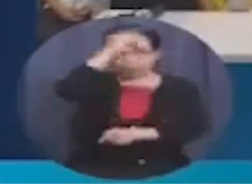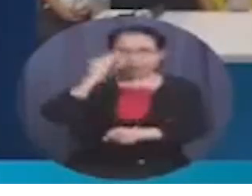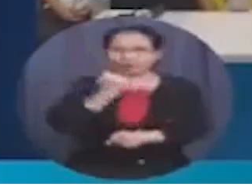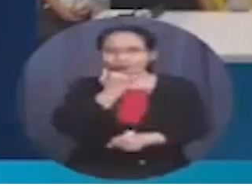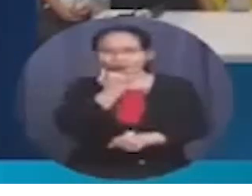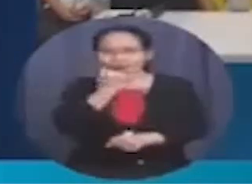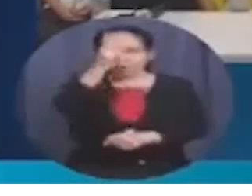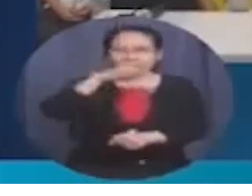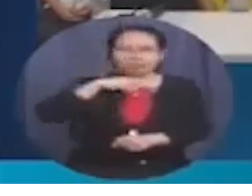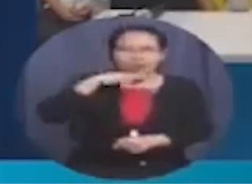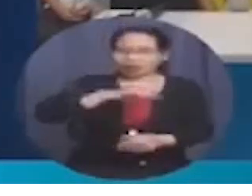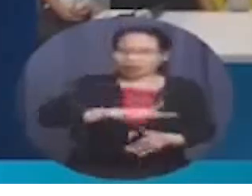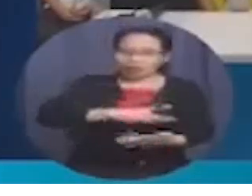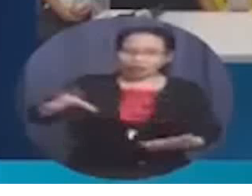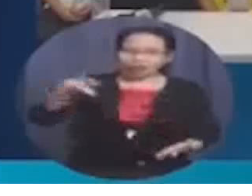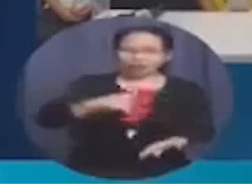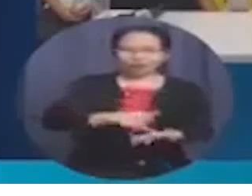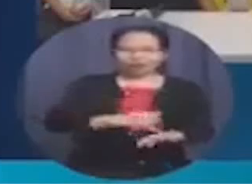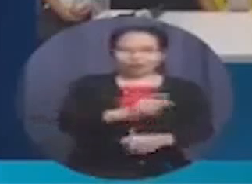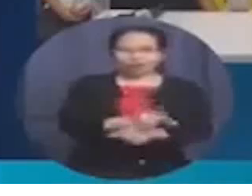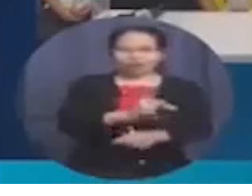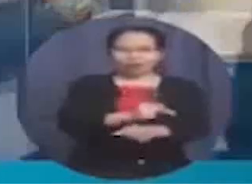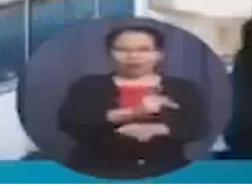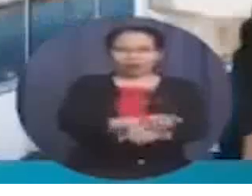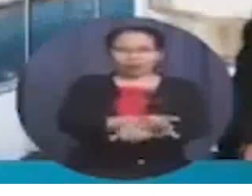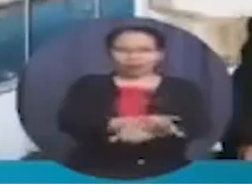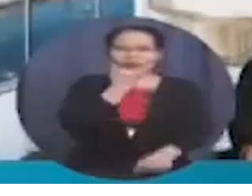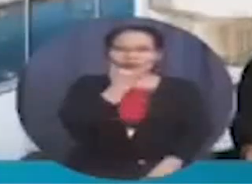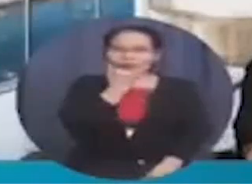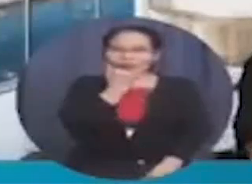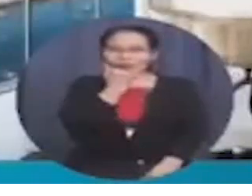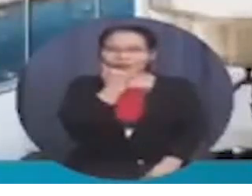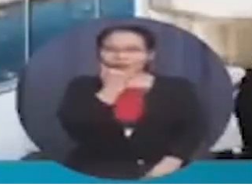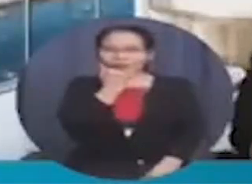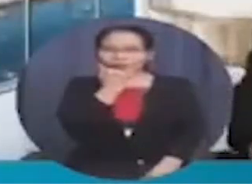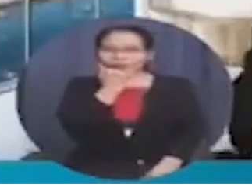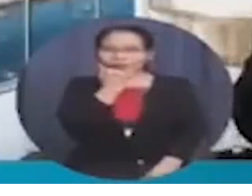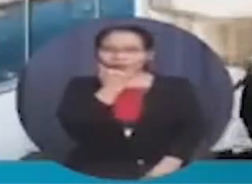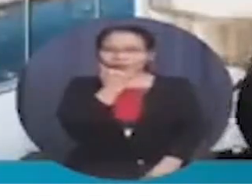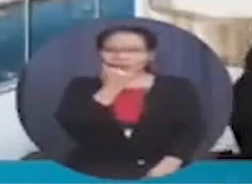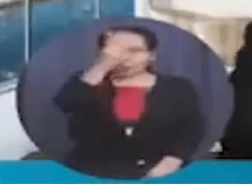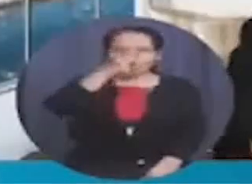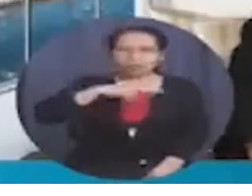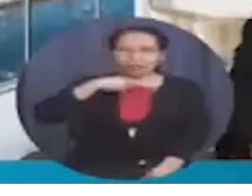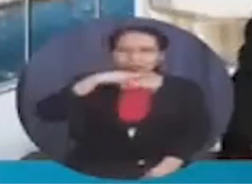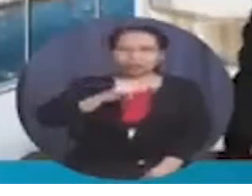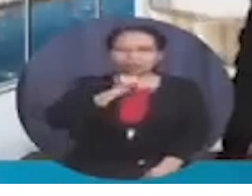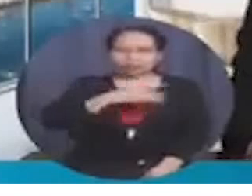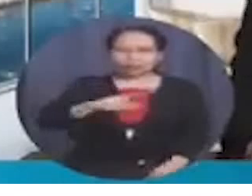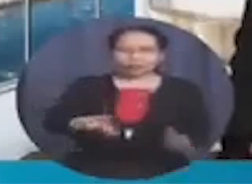ng Diyos. Kay Pedrong Kahoy, mali, ayaw ng Diyos niyan. Bawal nga gumawa